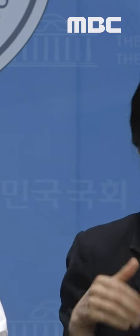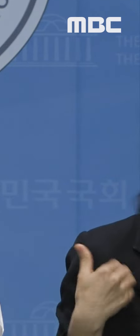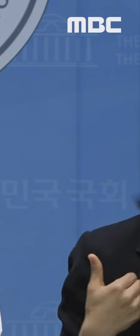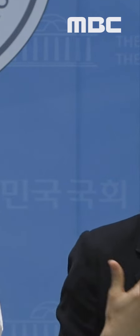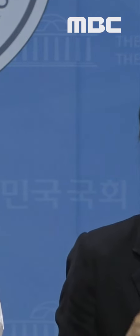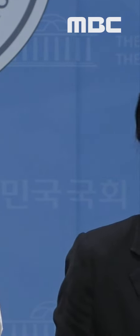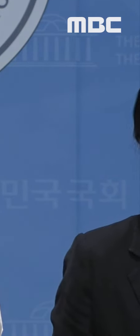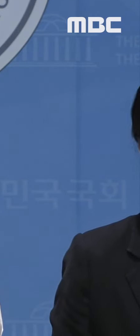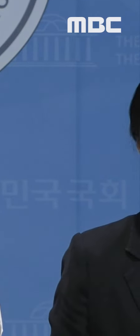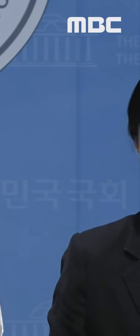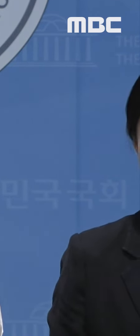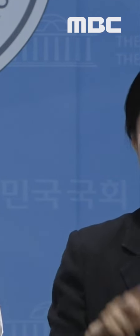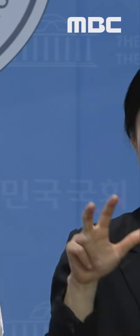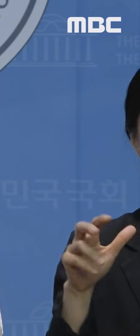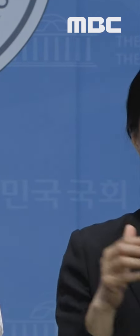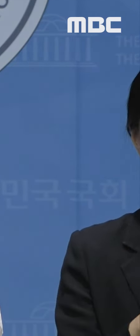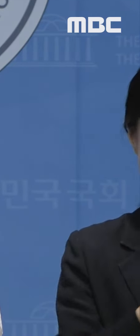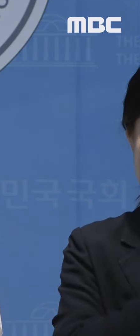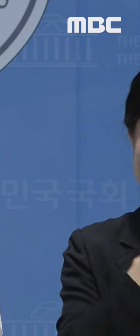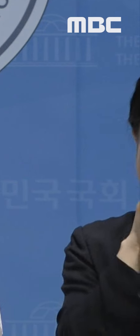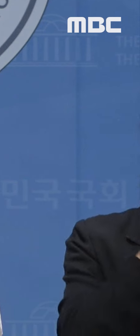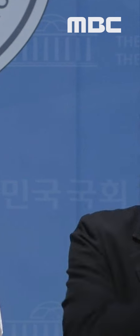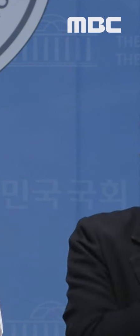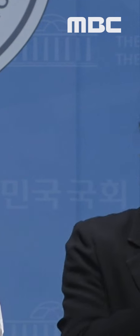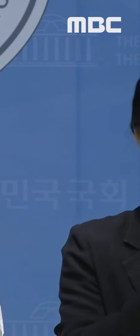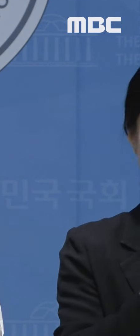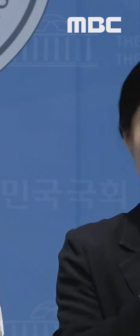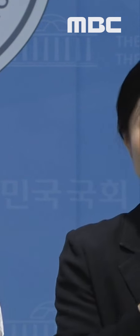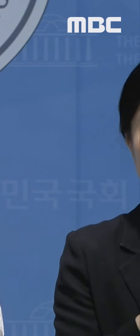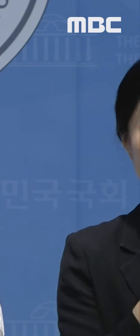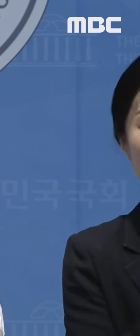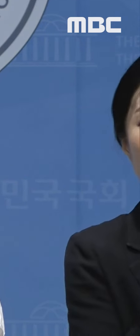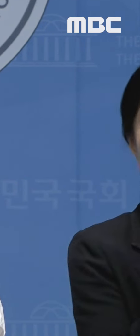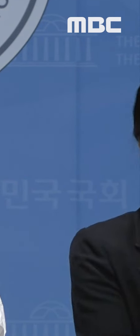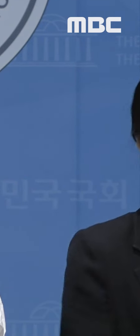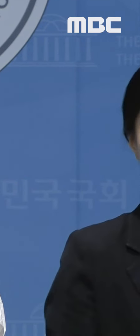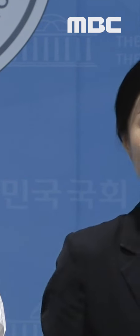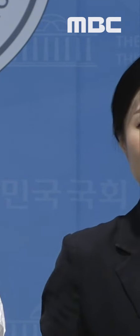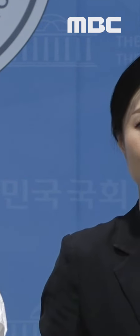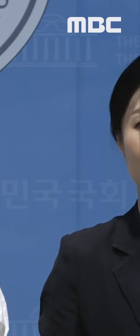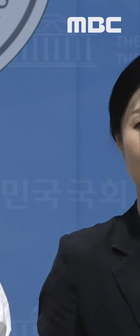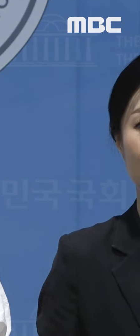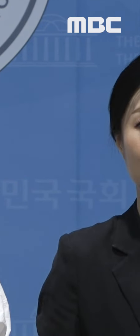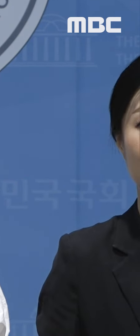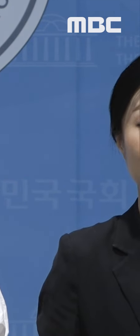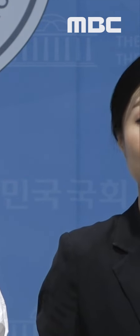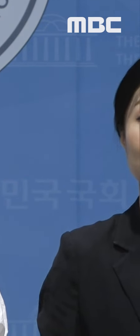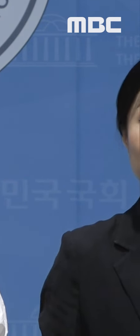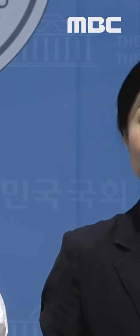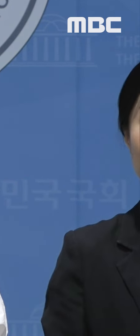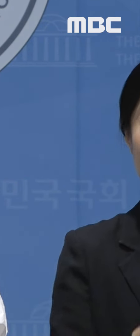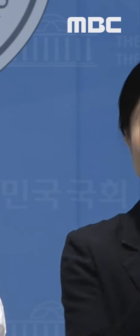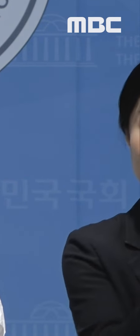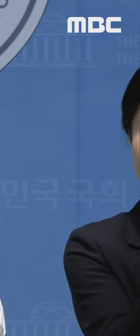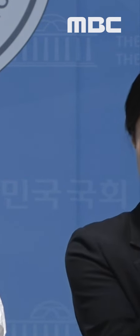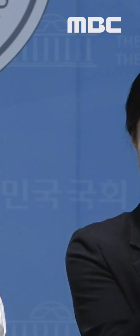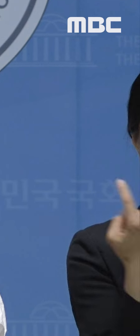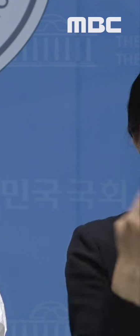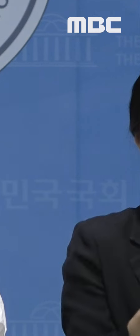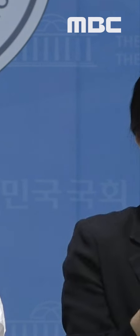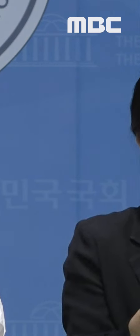모릅니다 역대 최악의 대통령 배우자입니다 김씨가 어제 서울 마포대교에